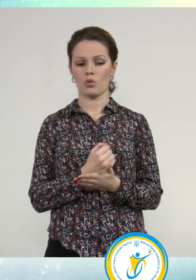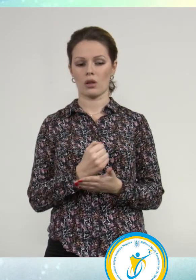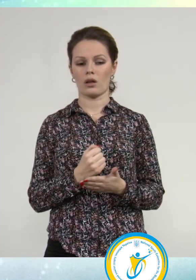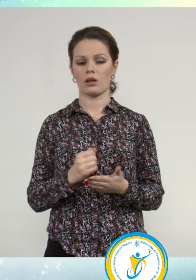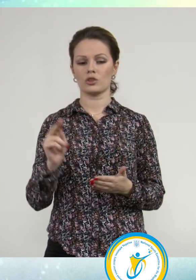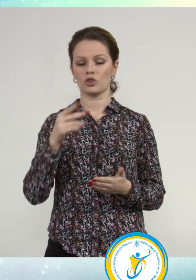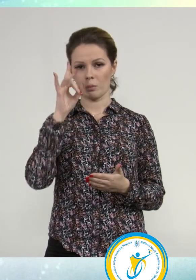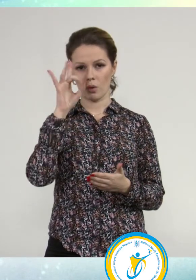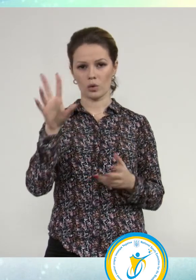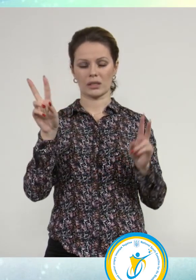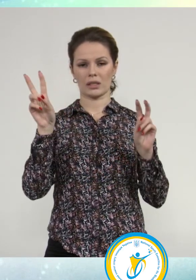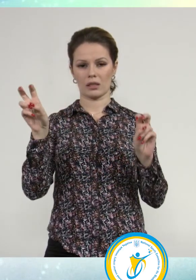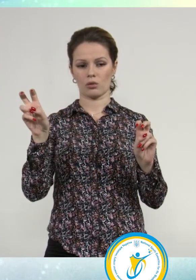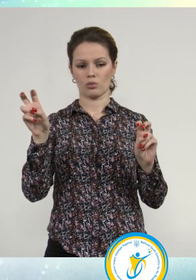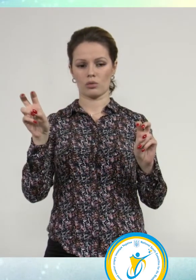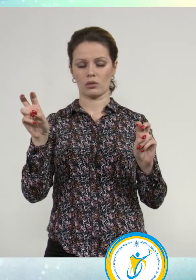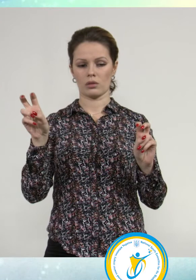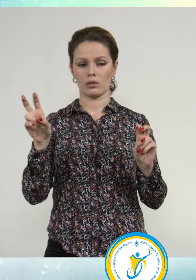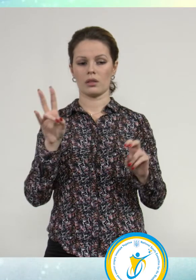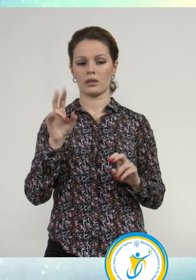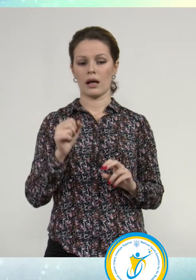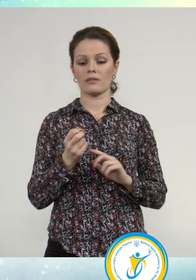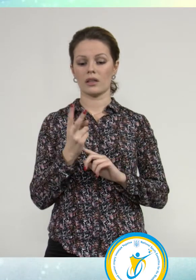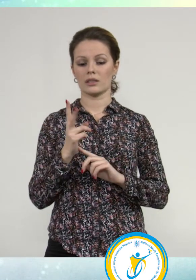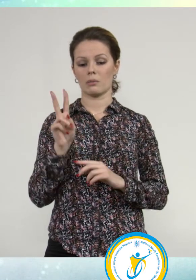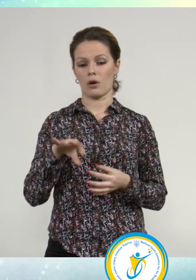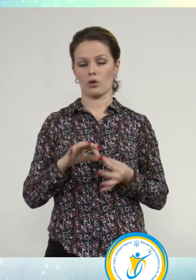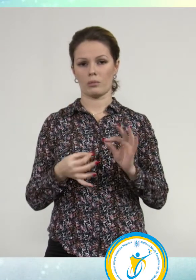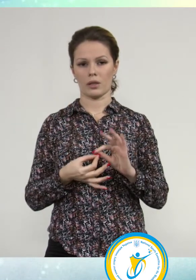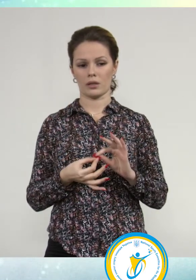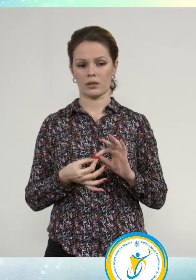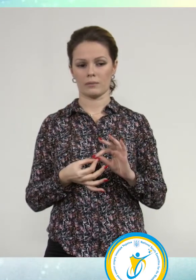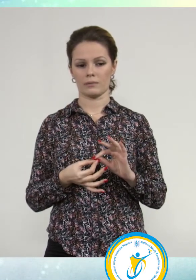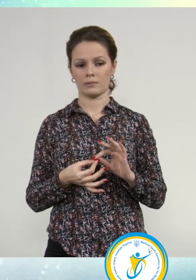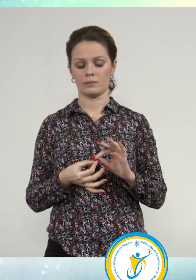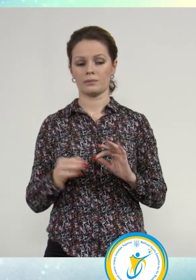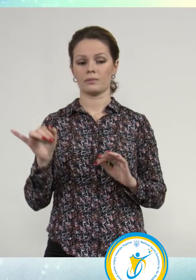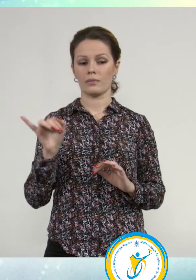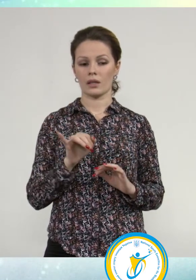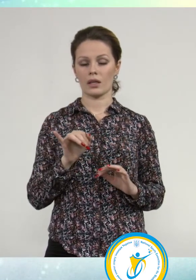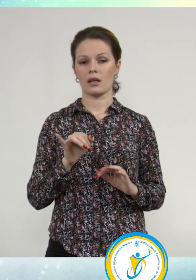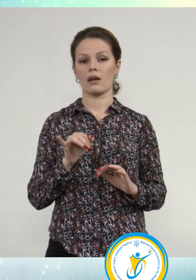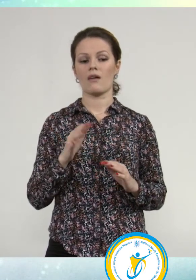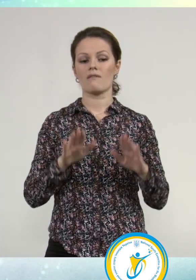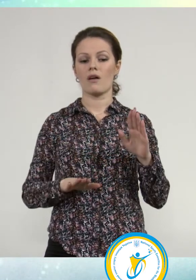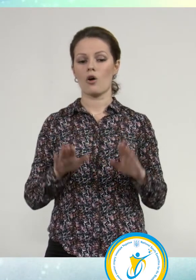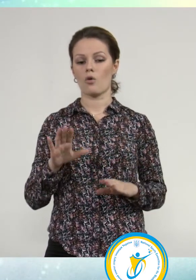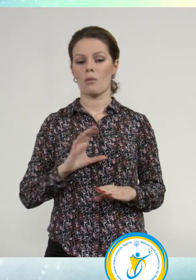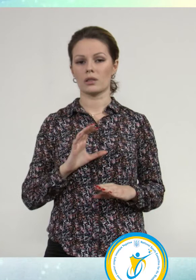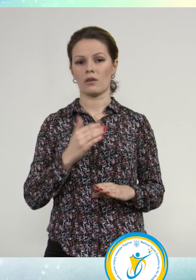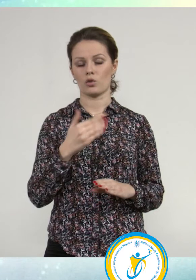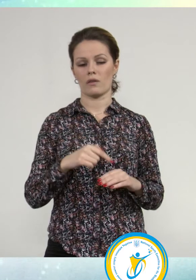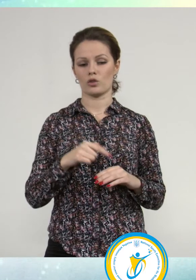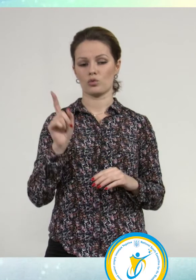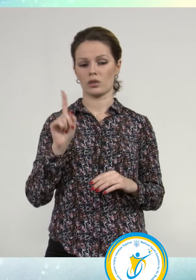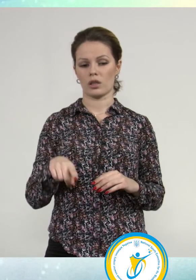чемпіонський титул на 12-й паралімпіаді. І вагу медалі вона відчула також